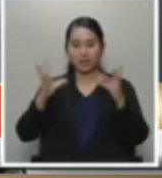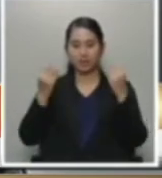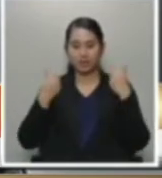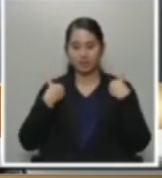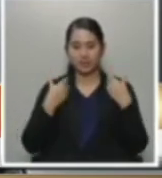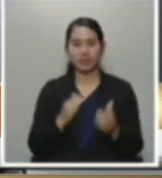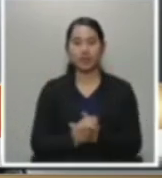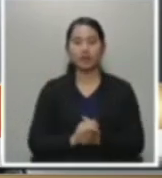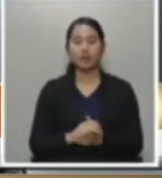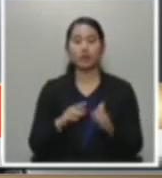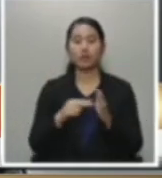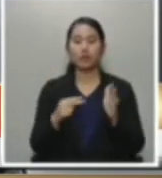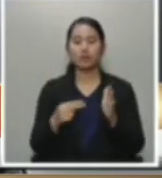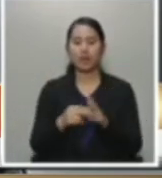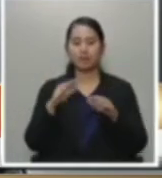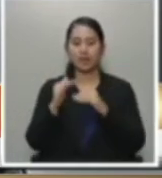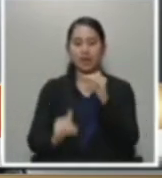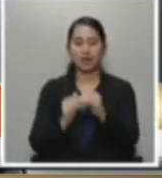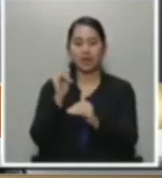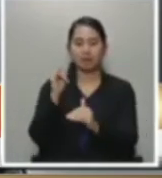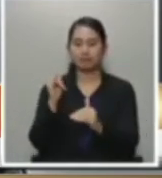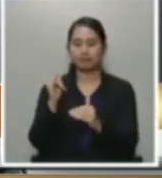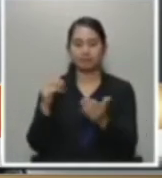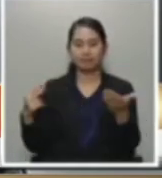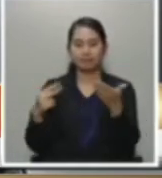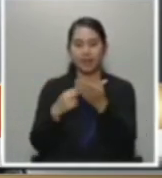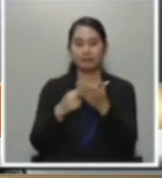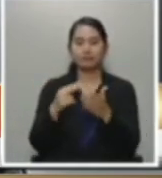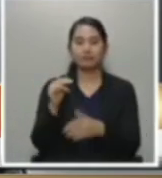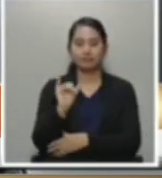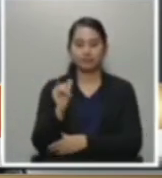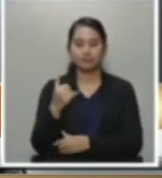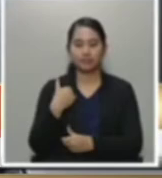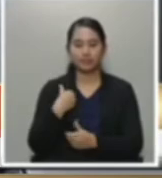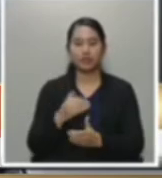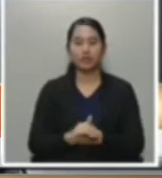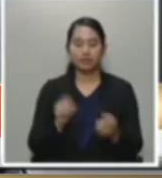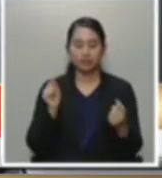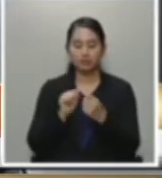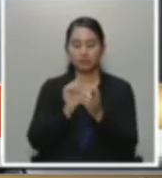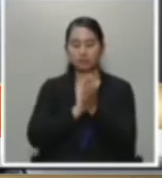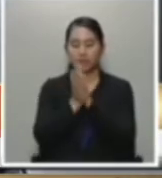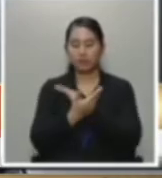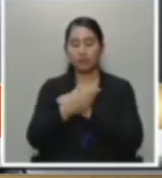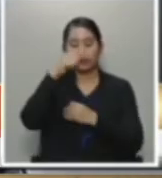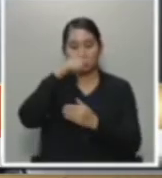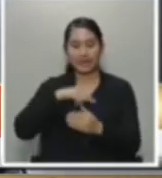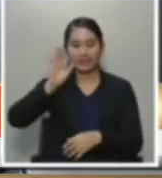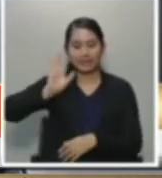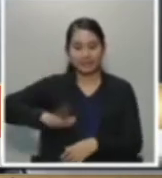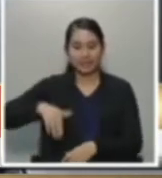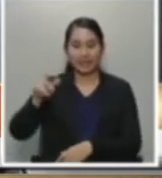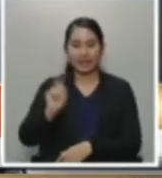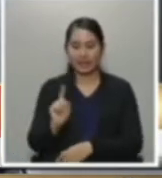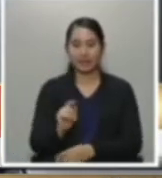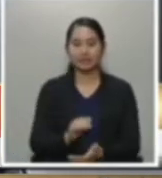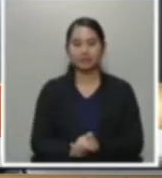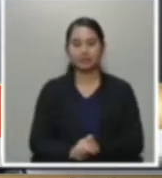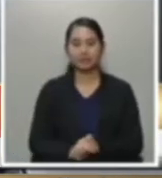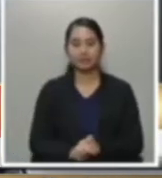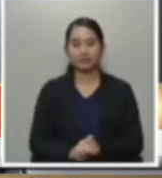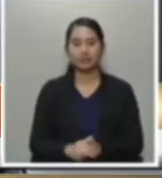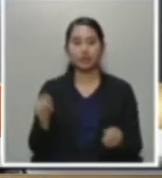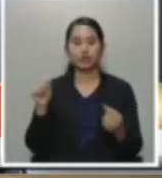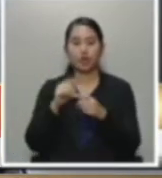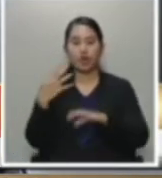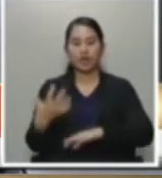าก็ยังไม่คืบหน้าเท่าไหร่นะครับสำหรับการปฏิรูปประเทศที่ล่าช้าที่สุดนะครับมีเปอร์เซ็นต์น้อยที่สุดก็คือด้าน